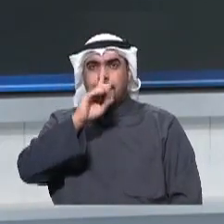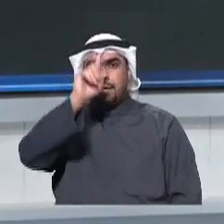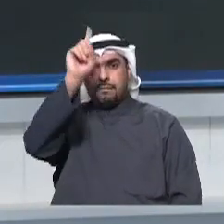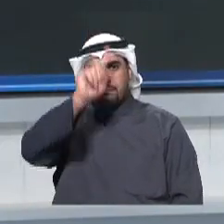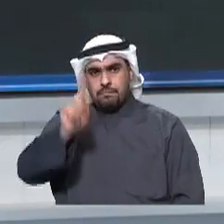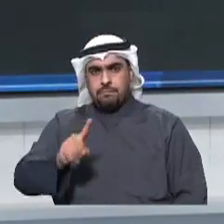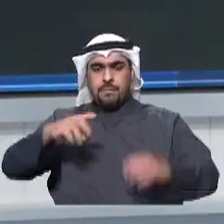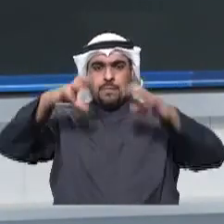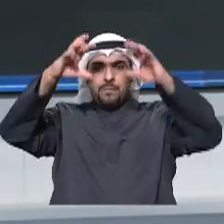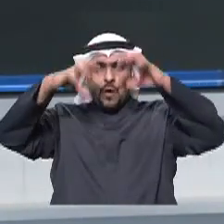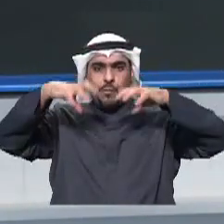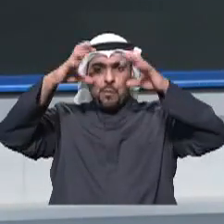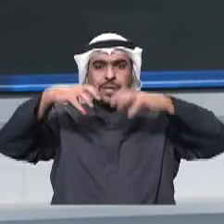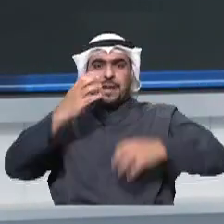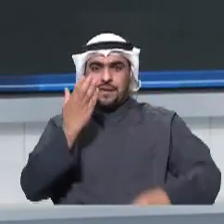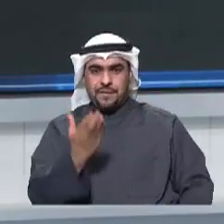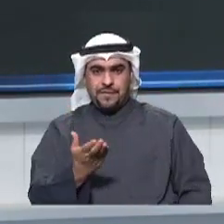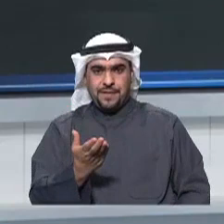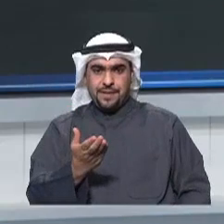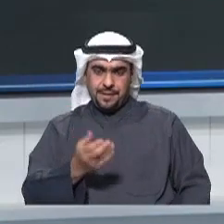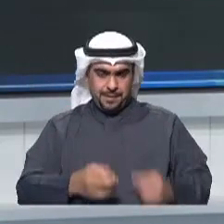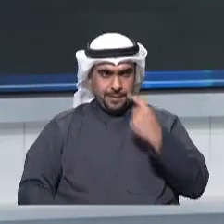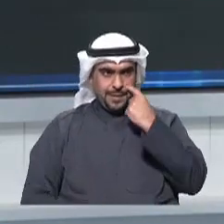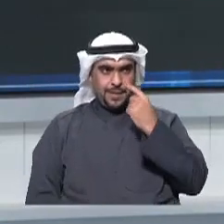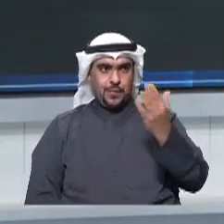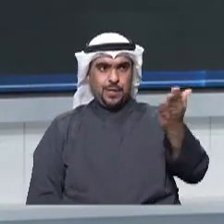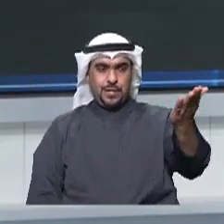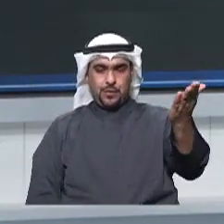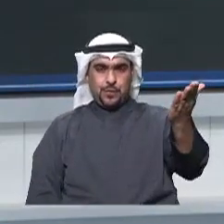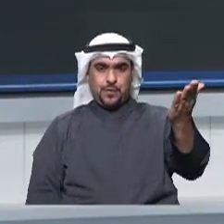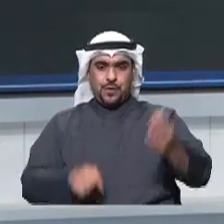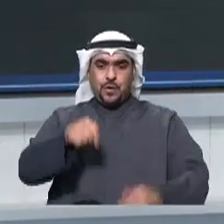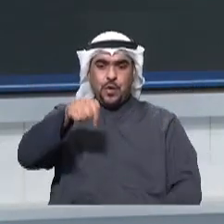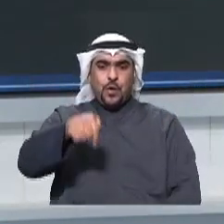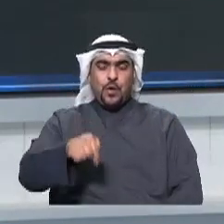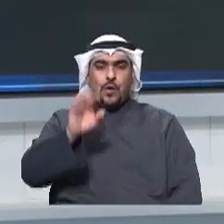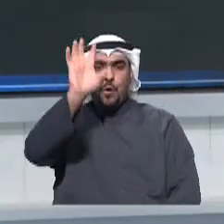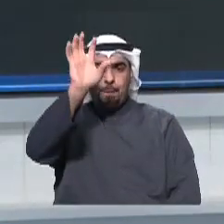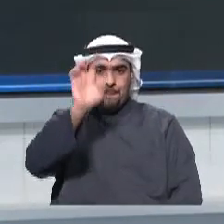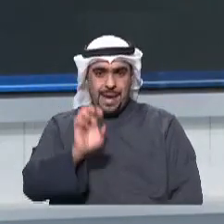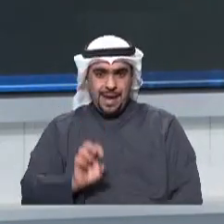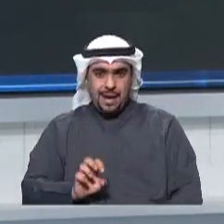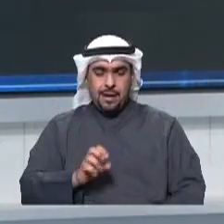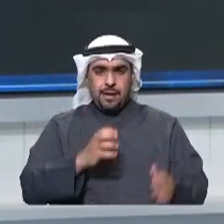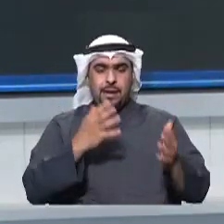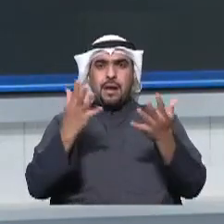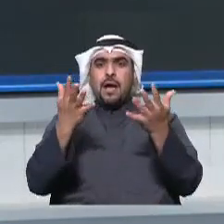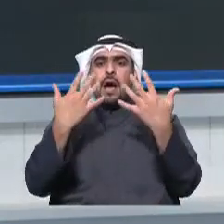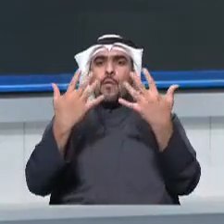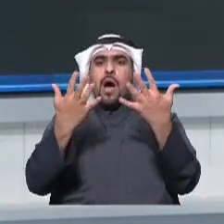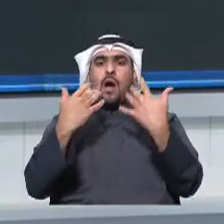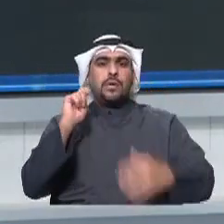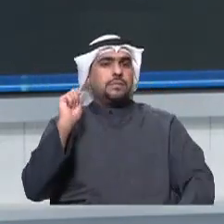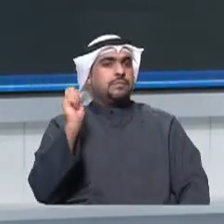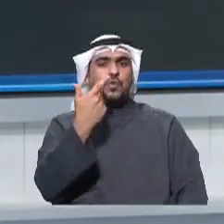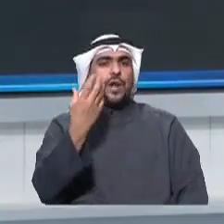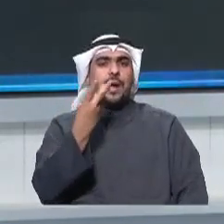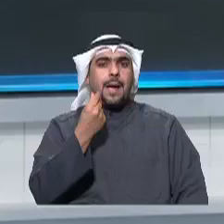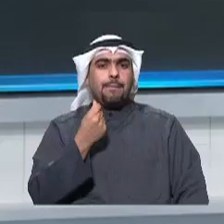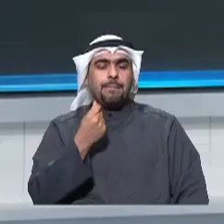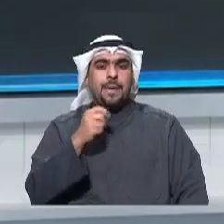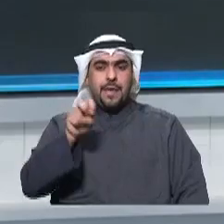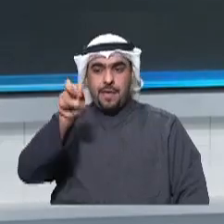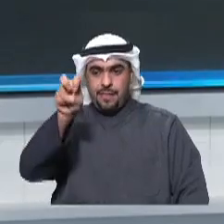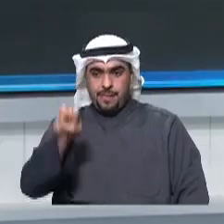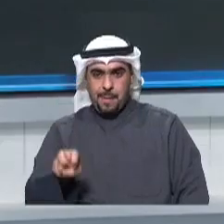الليل ليوم الاثنين. درجات الحرارة منتصف هذه الليلة متوقع ما بين 9 إلى 11 درجة مئوية على المناطق البرية، 13 على